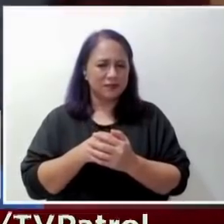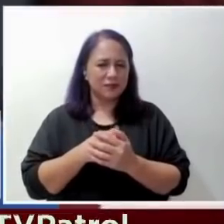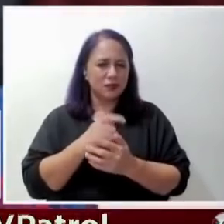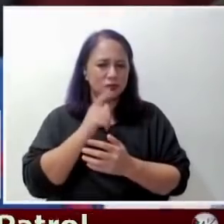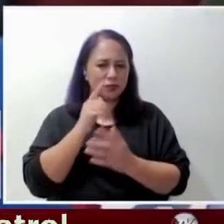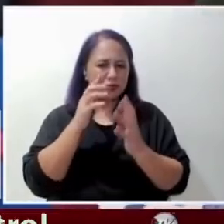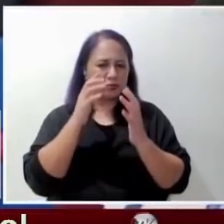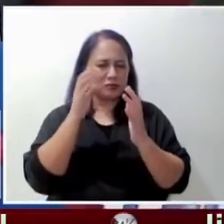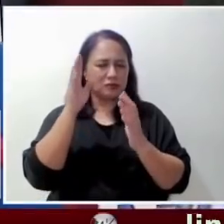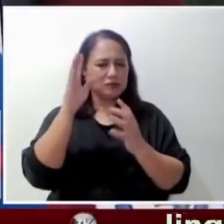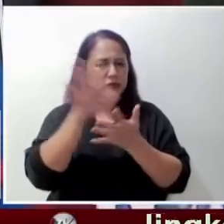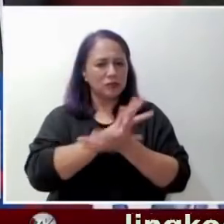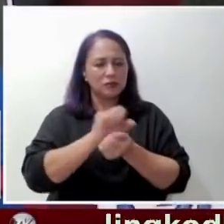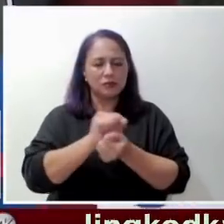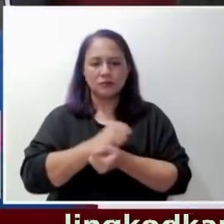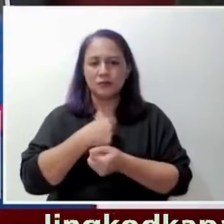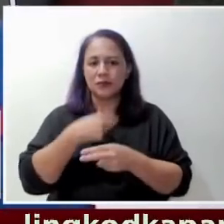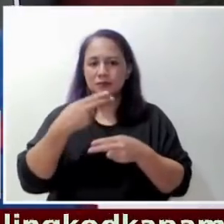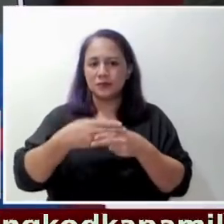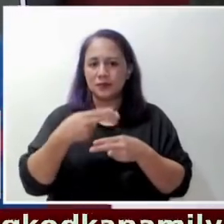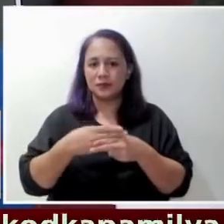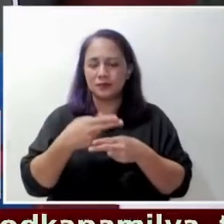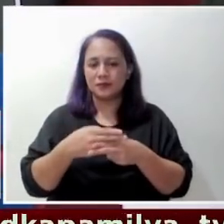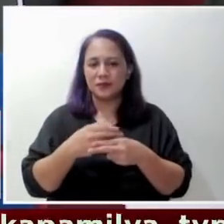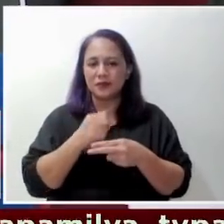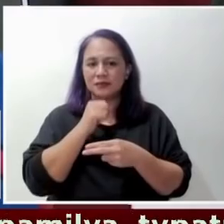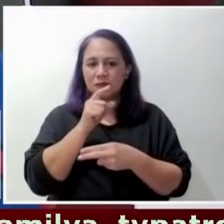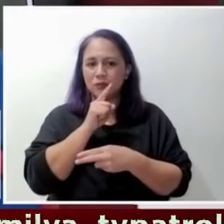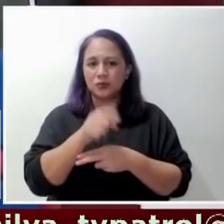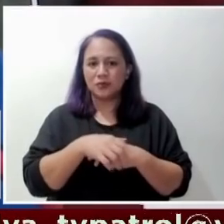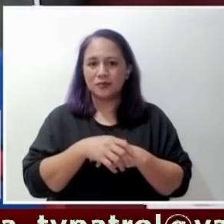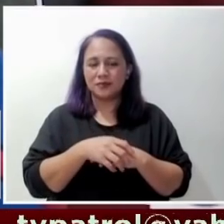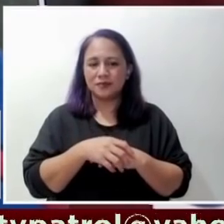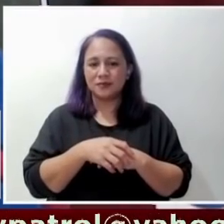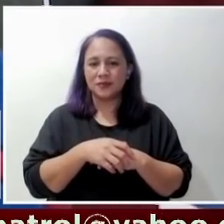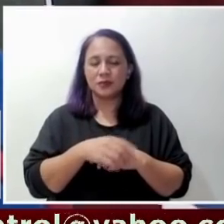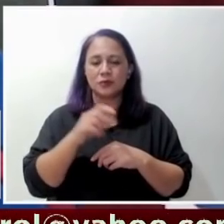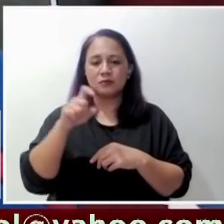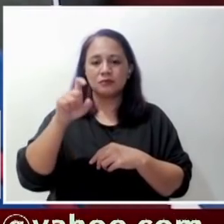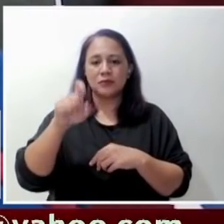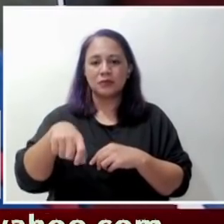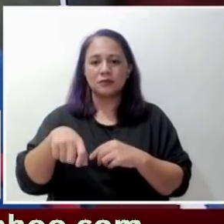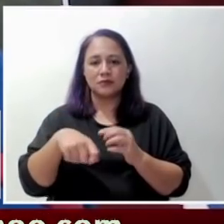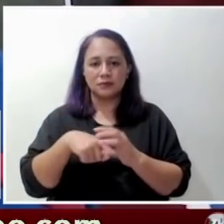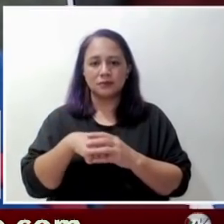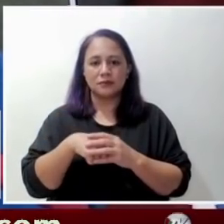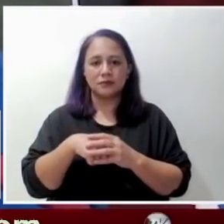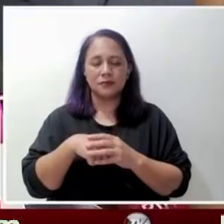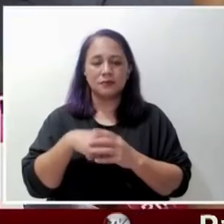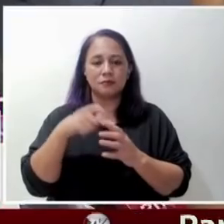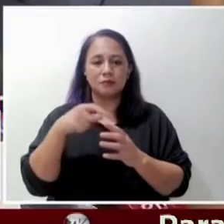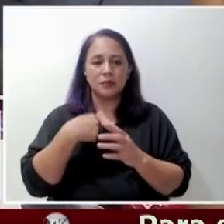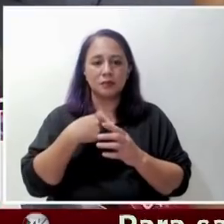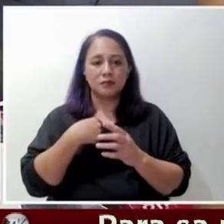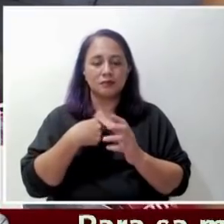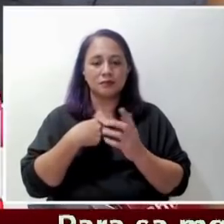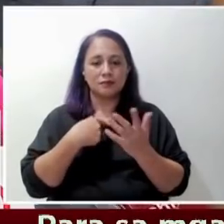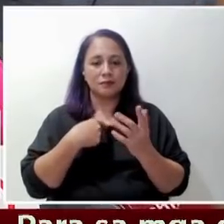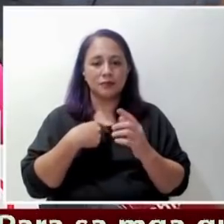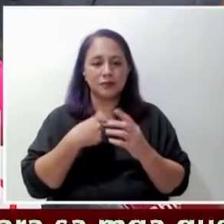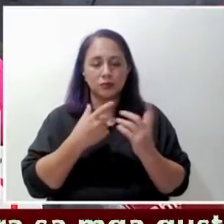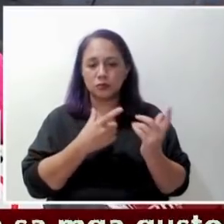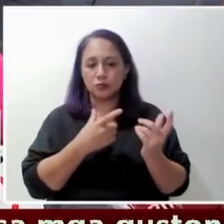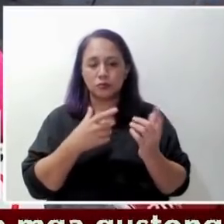sirang-sira yung pangalan ko pag ganun. Eh hindi naman totoo. So kailangan ko lang aksyonan, lalong-lalo